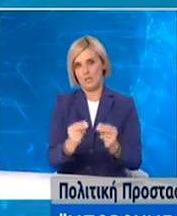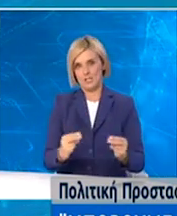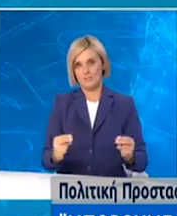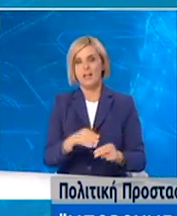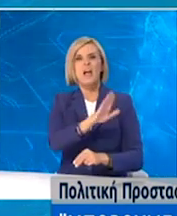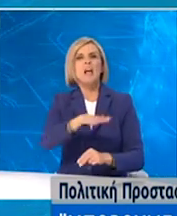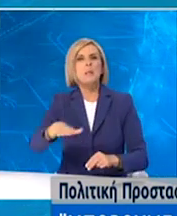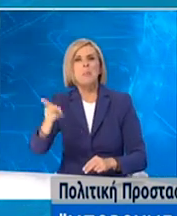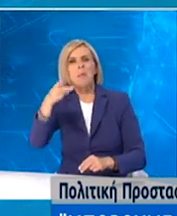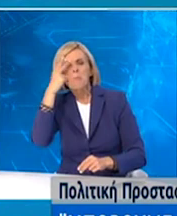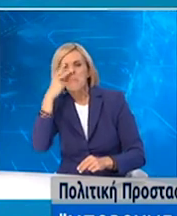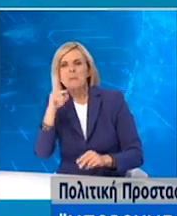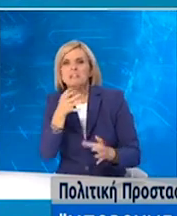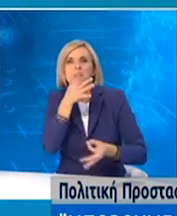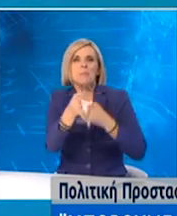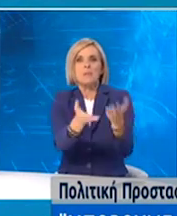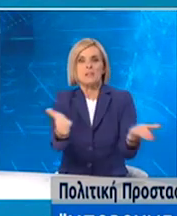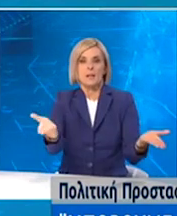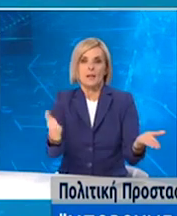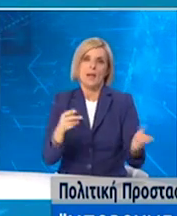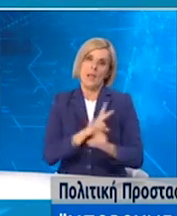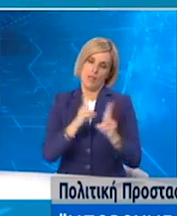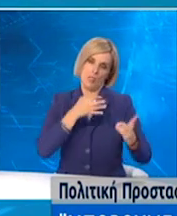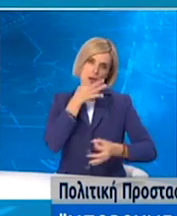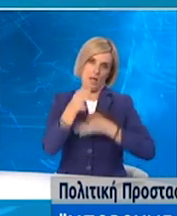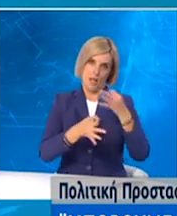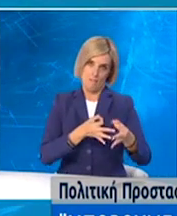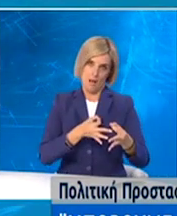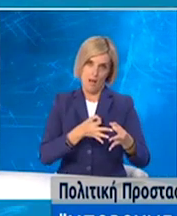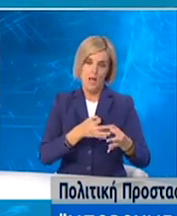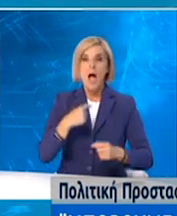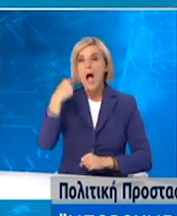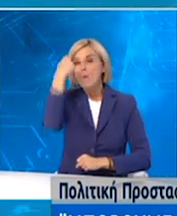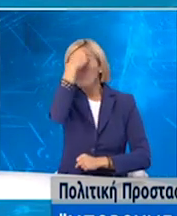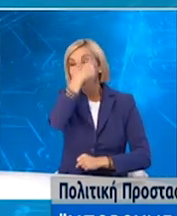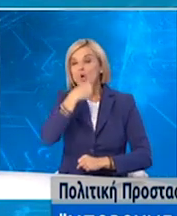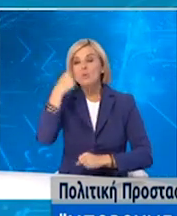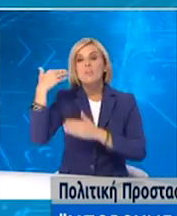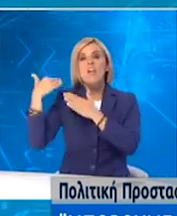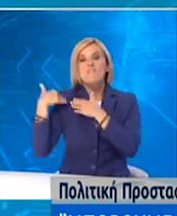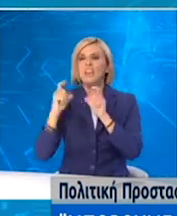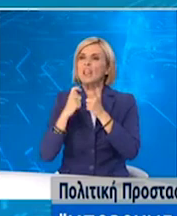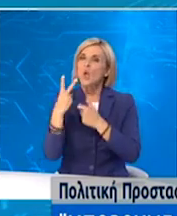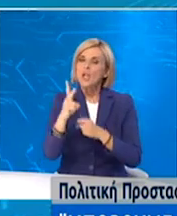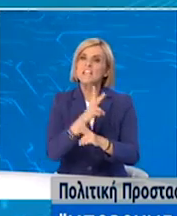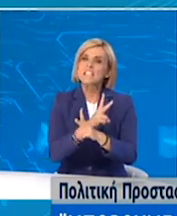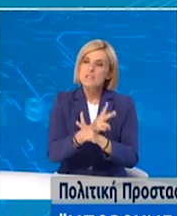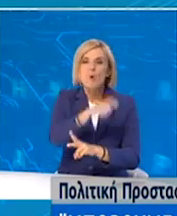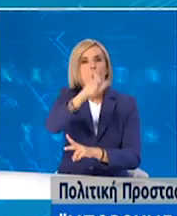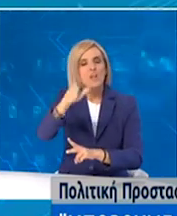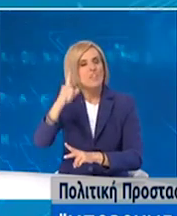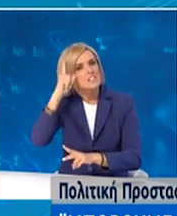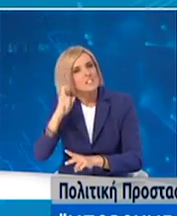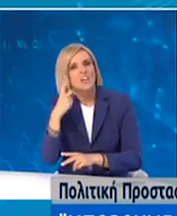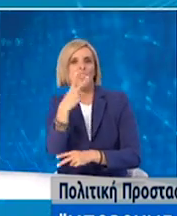που συμπεριφέρονται σαν να μην συμβαίνει τίποτα, δηλαδή. Το μήνυμα είναι ξεκάθαρο. Μίλησα περί ατομικής ευθύνης και θα επανέλθω σε αυτό. Ο καθένας από